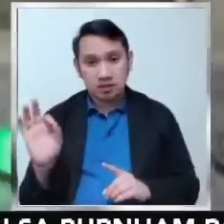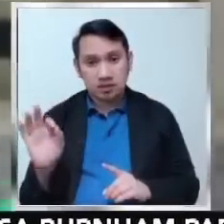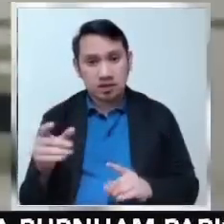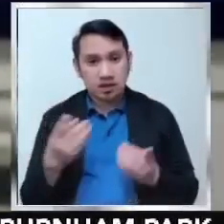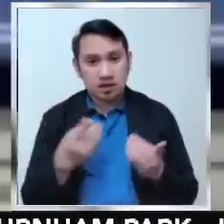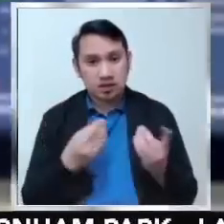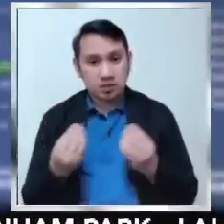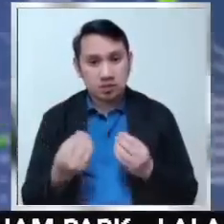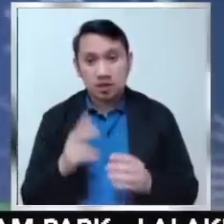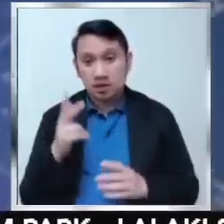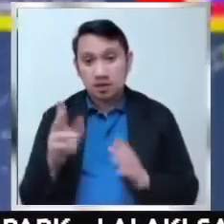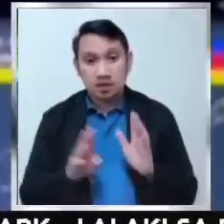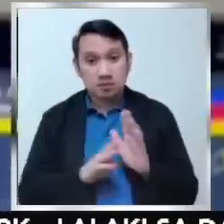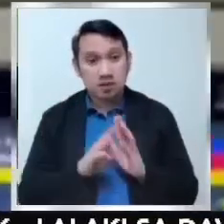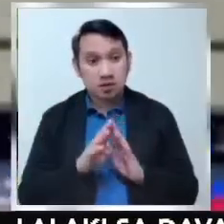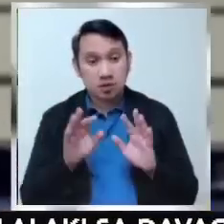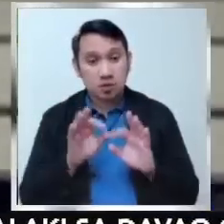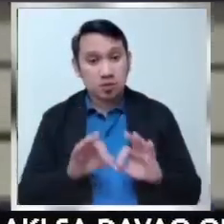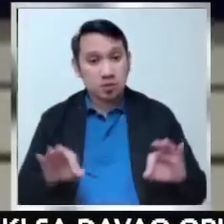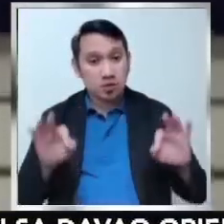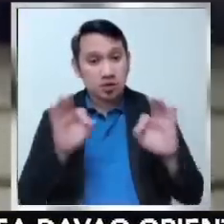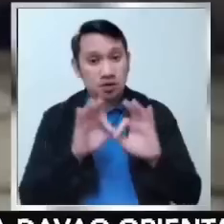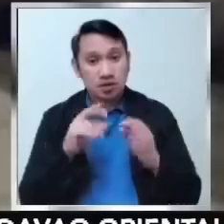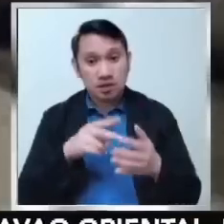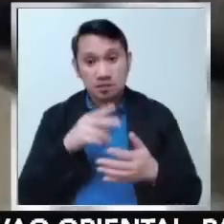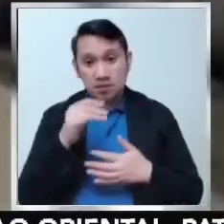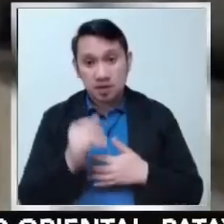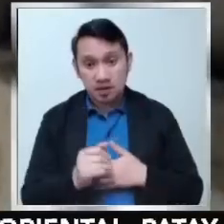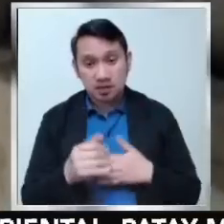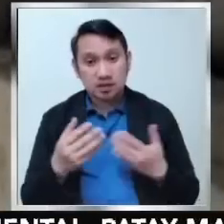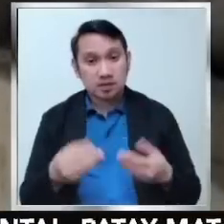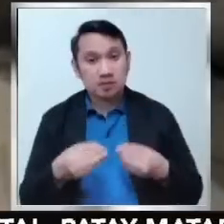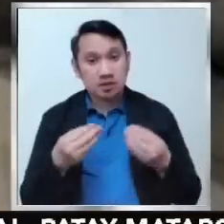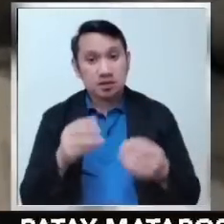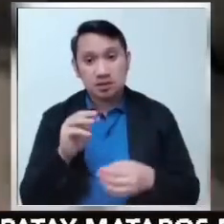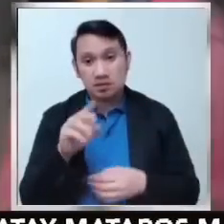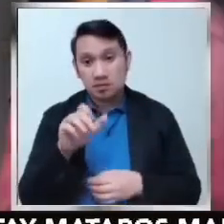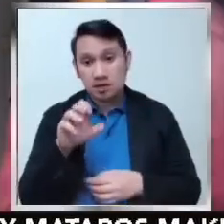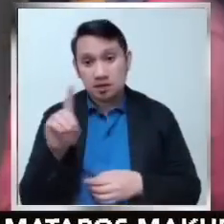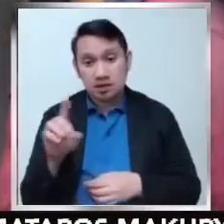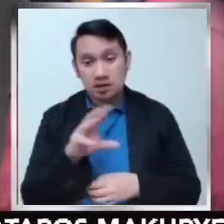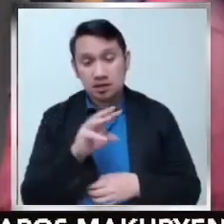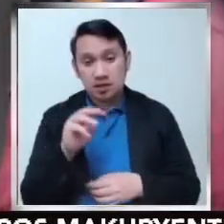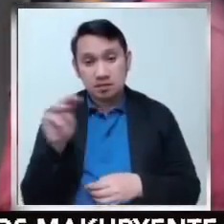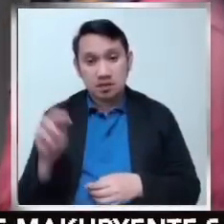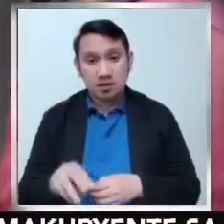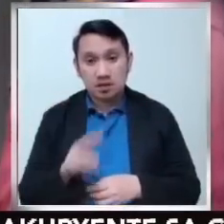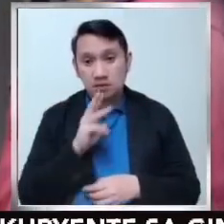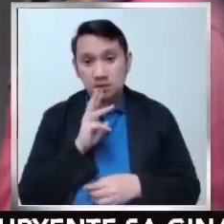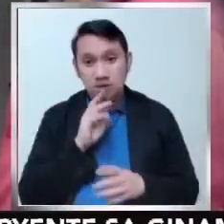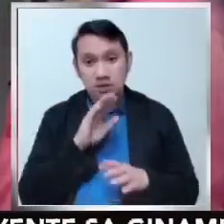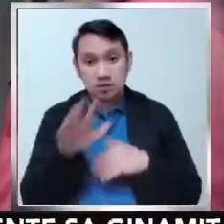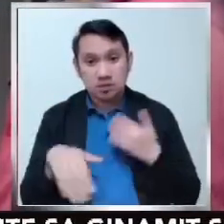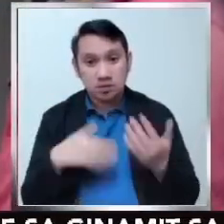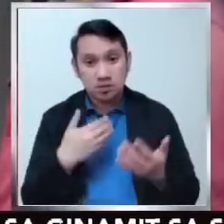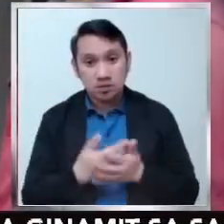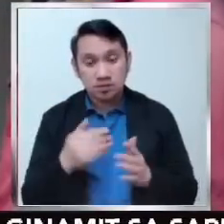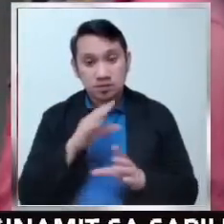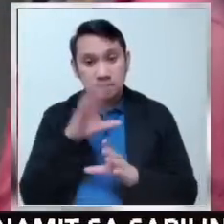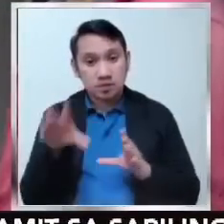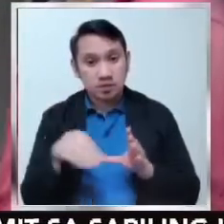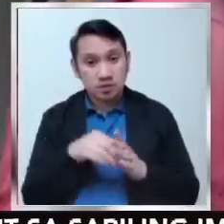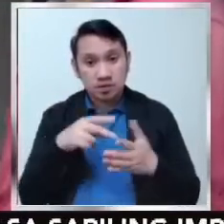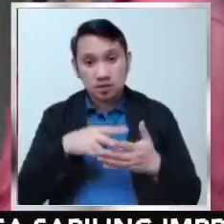billion pesos ang halaga ng proyekto na pinondohan ng Maynilad at Manila Water. Ang lahat ng ito, bahagi ng mga proyekto